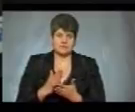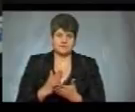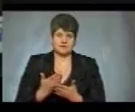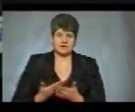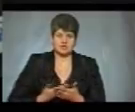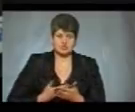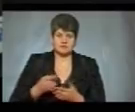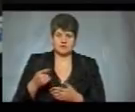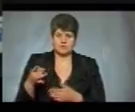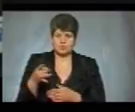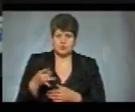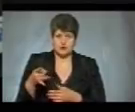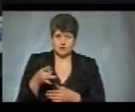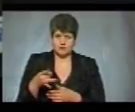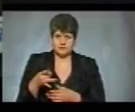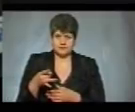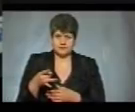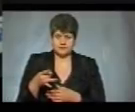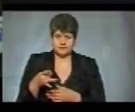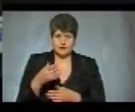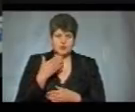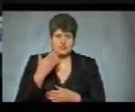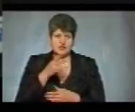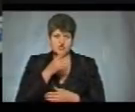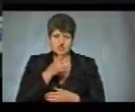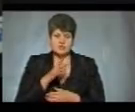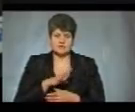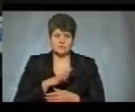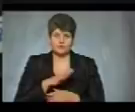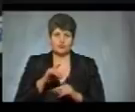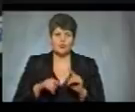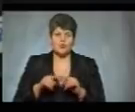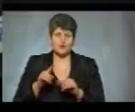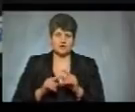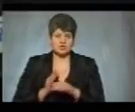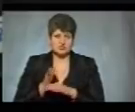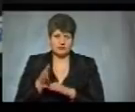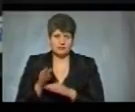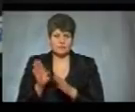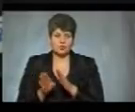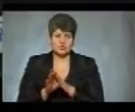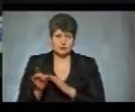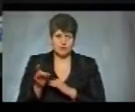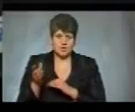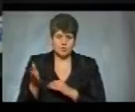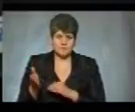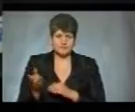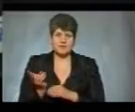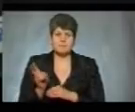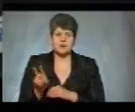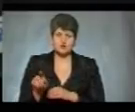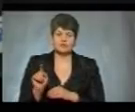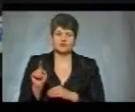жителем Тернопільського району, і останній час він перебував в родичів у Підволочиському районі, прийшов